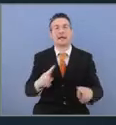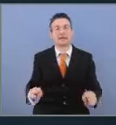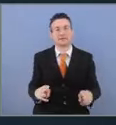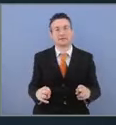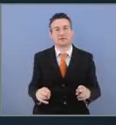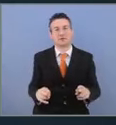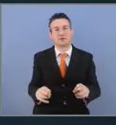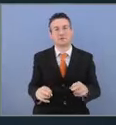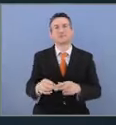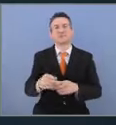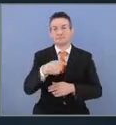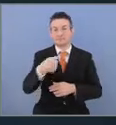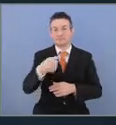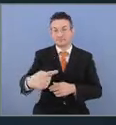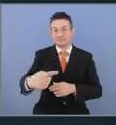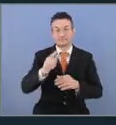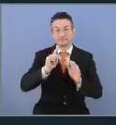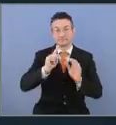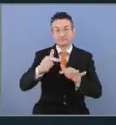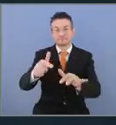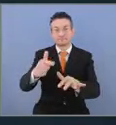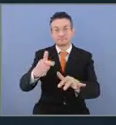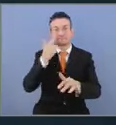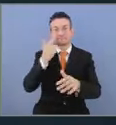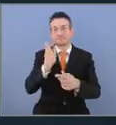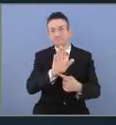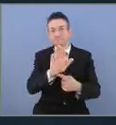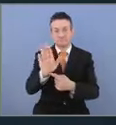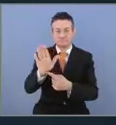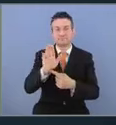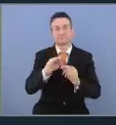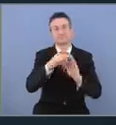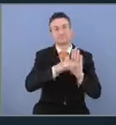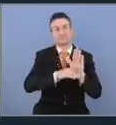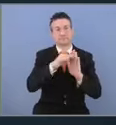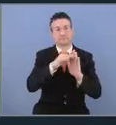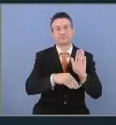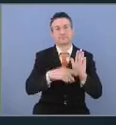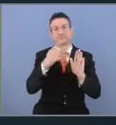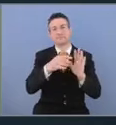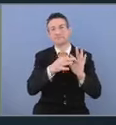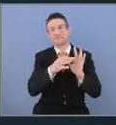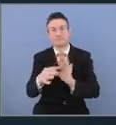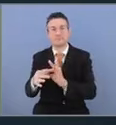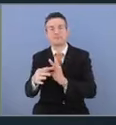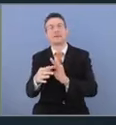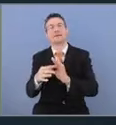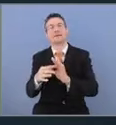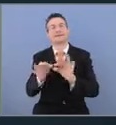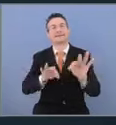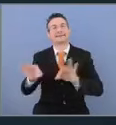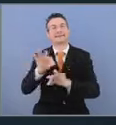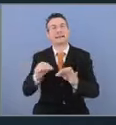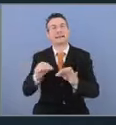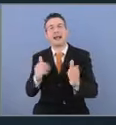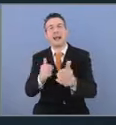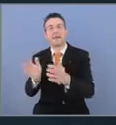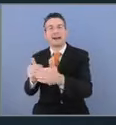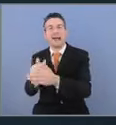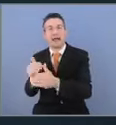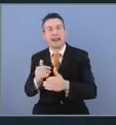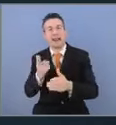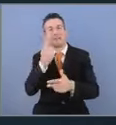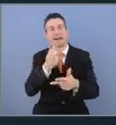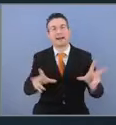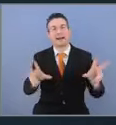nelle prossime settimane il nostro piano condiviso col sistema camerale per la ripartenza del comparto